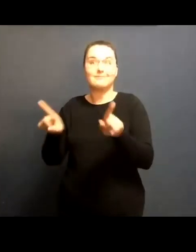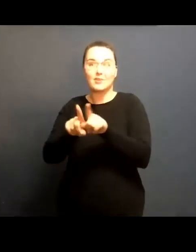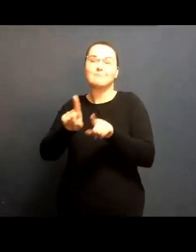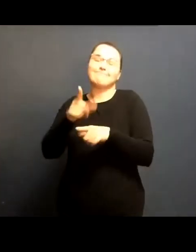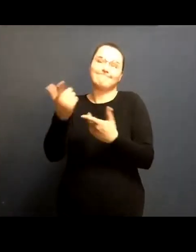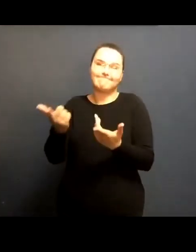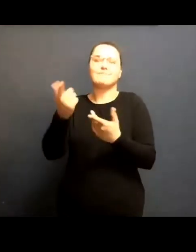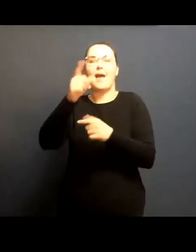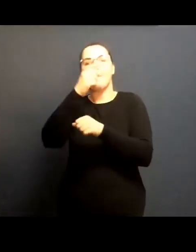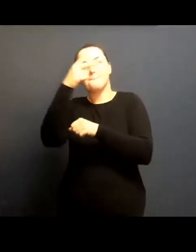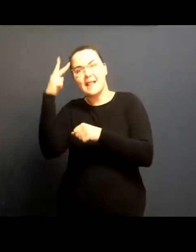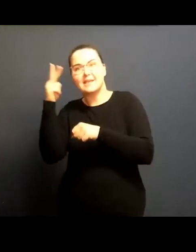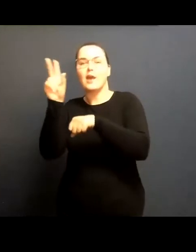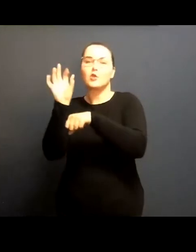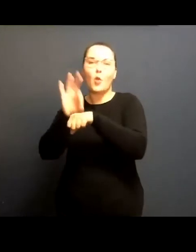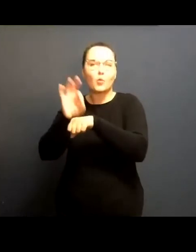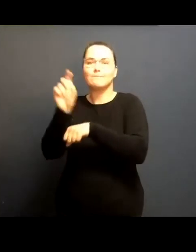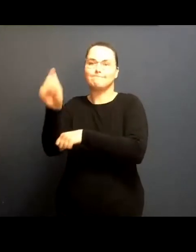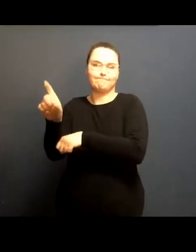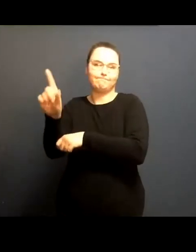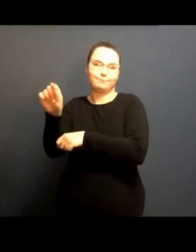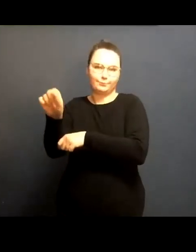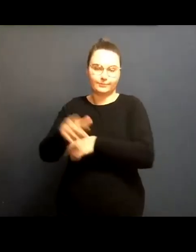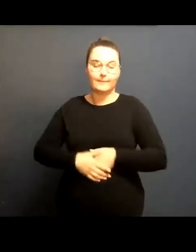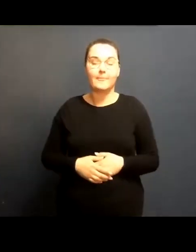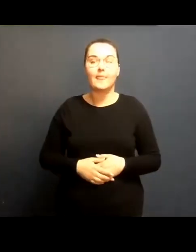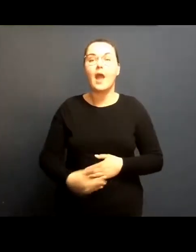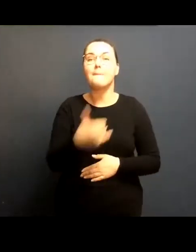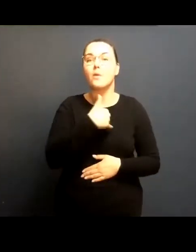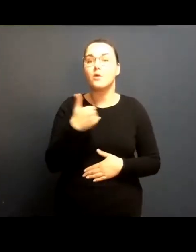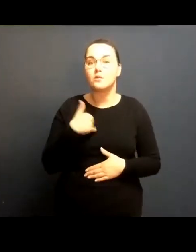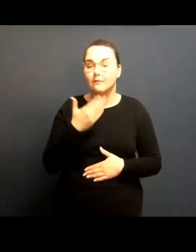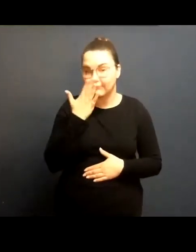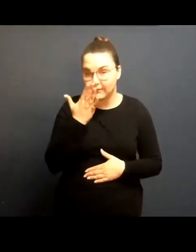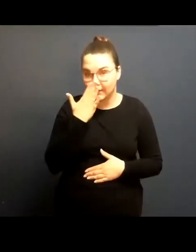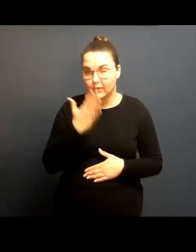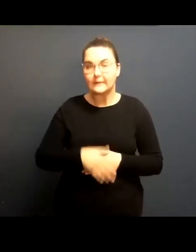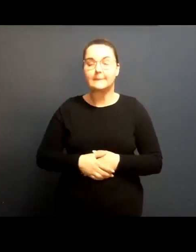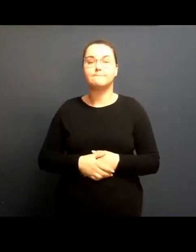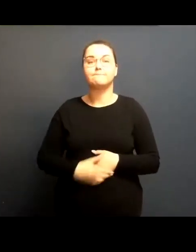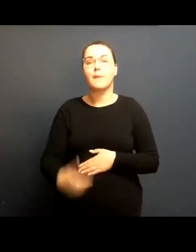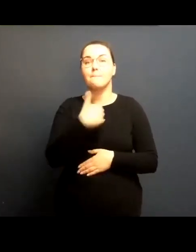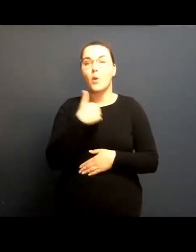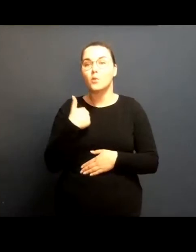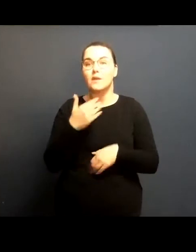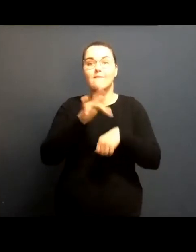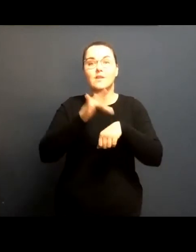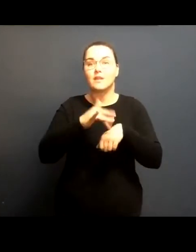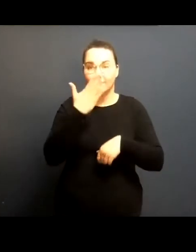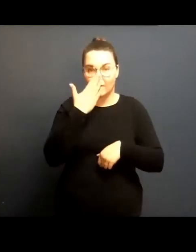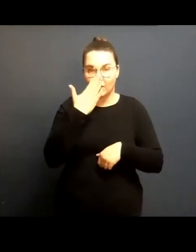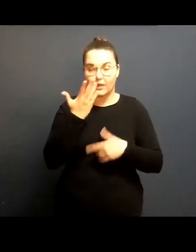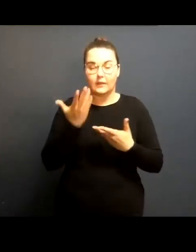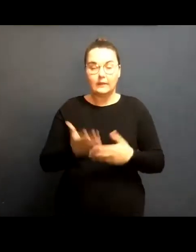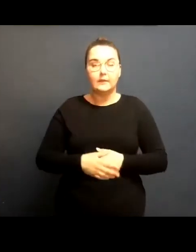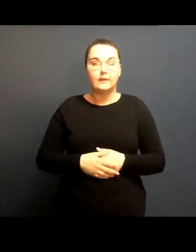badania polskie. Tutaj jest problem z deficytem, dlatego że tak naprawdę te wyniki, które Państwo widzą, pochodzą z dwóch